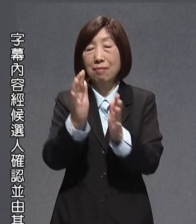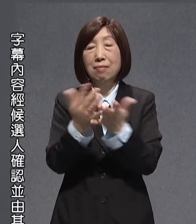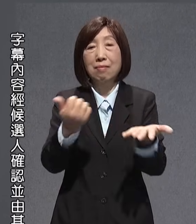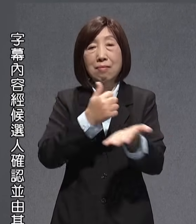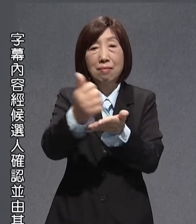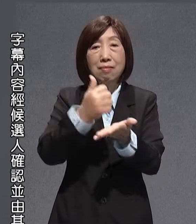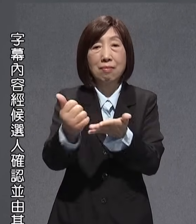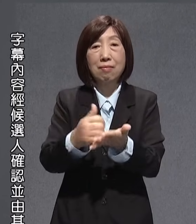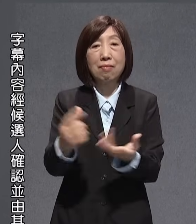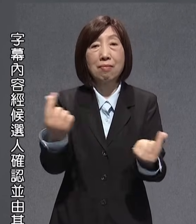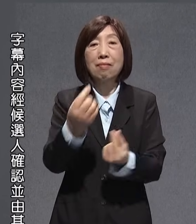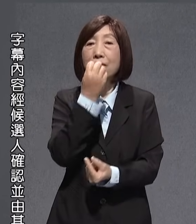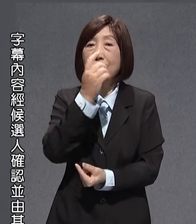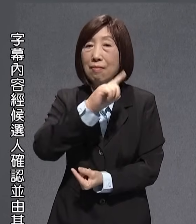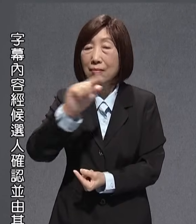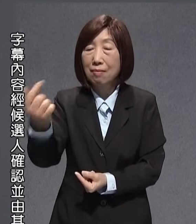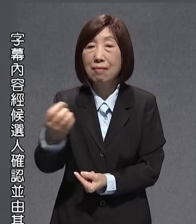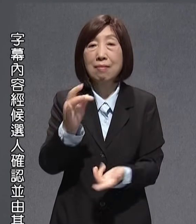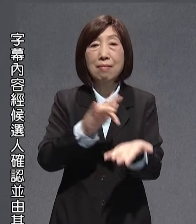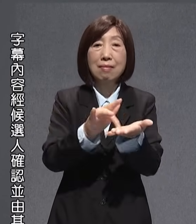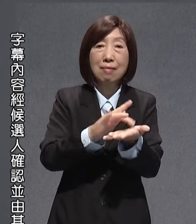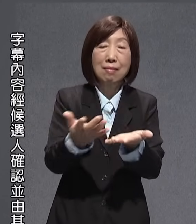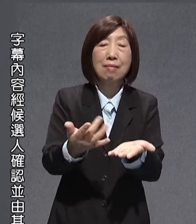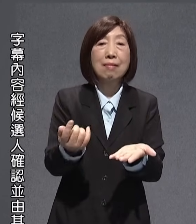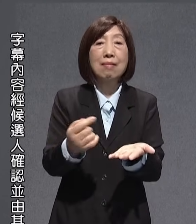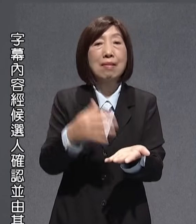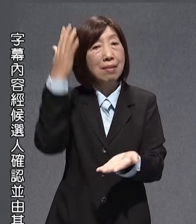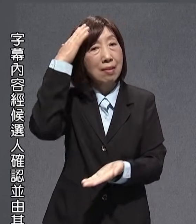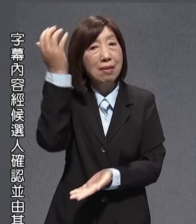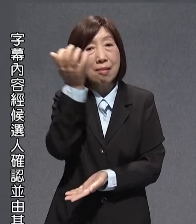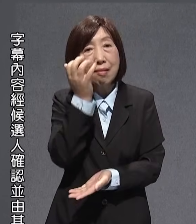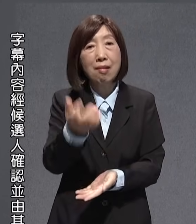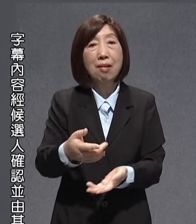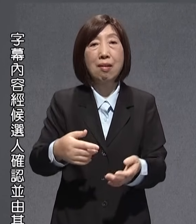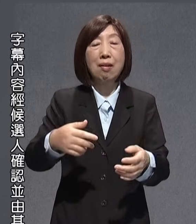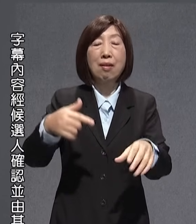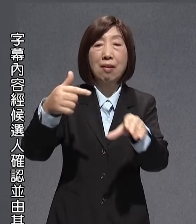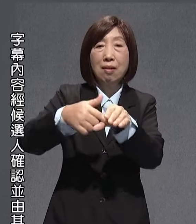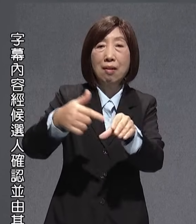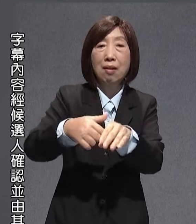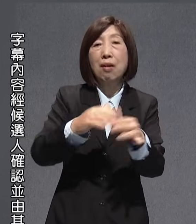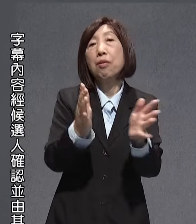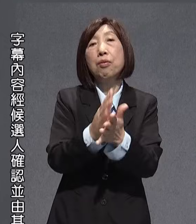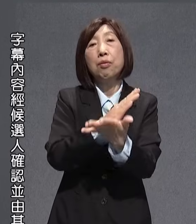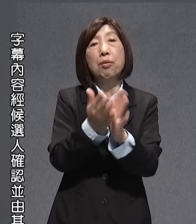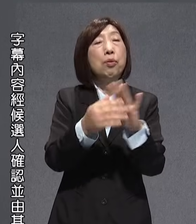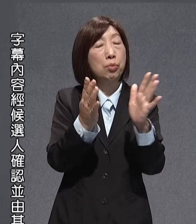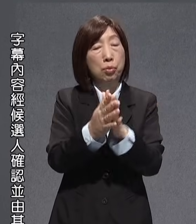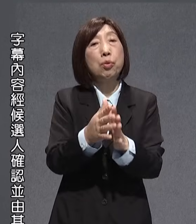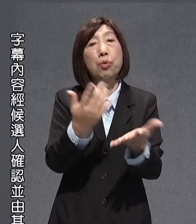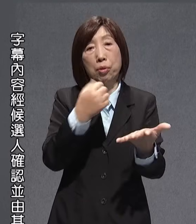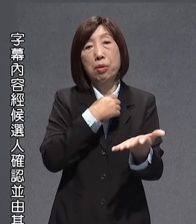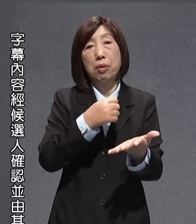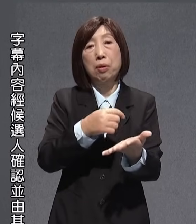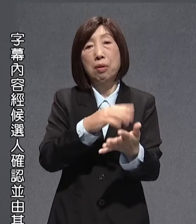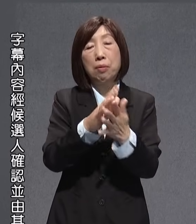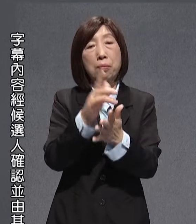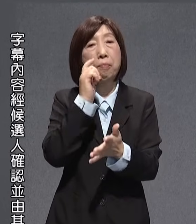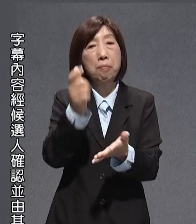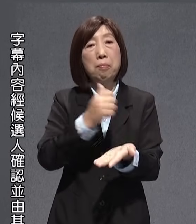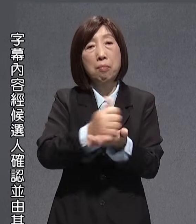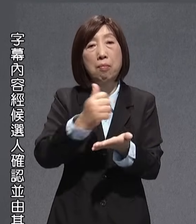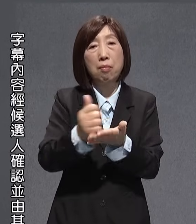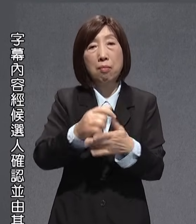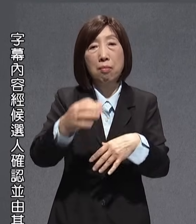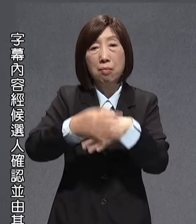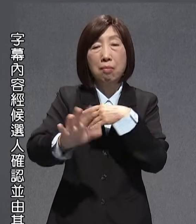是食物、药物、煤炭、天然气、石油，来源都要稳定、多元化，而且要降低缺乏的风